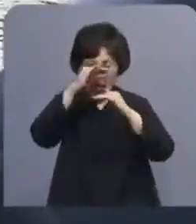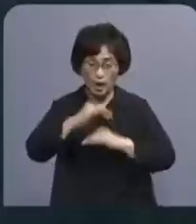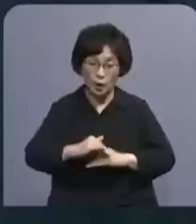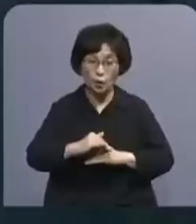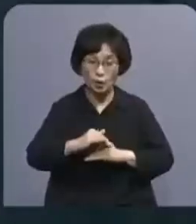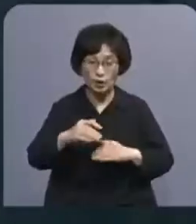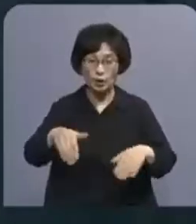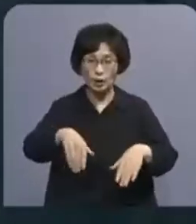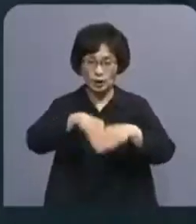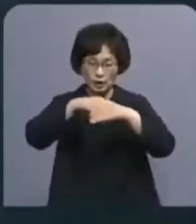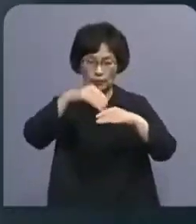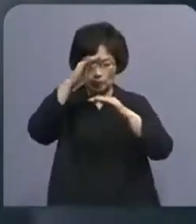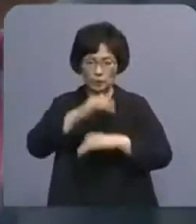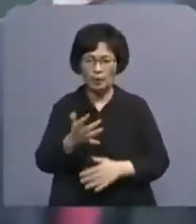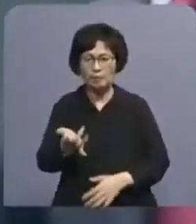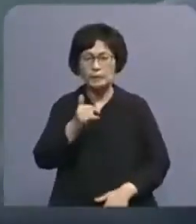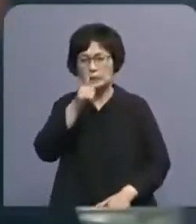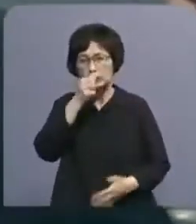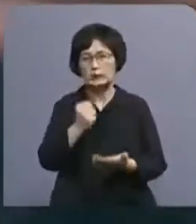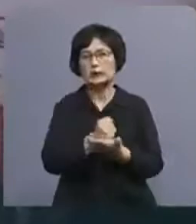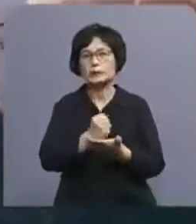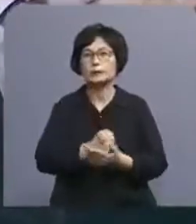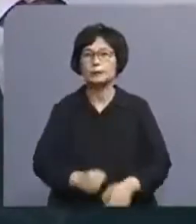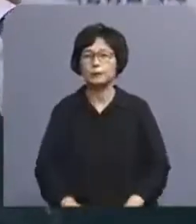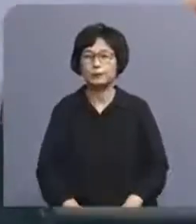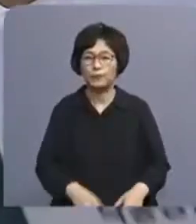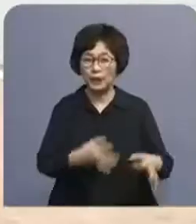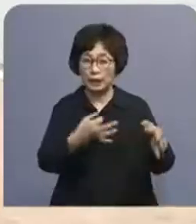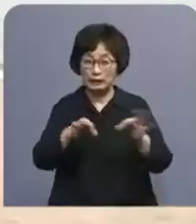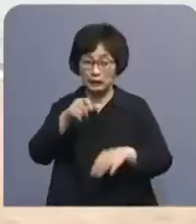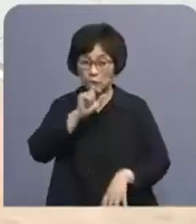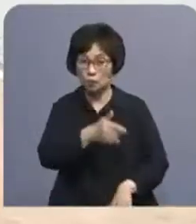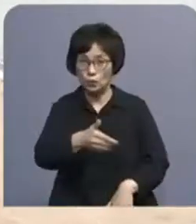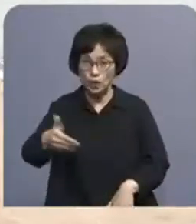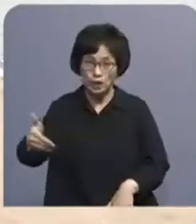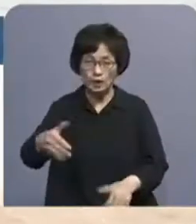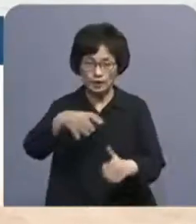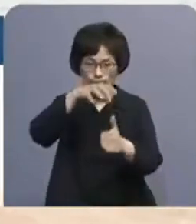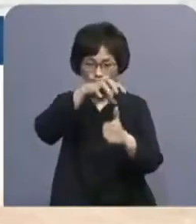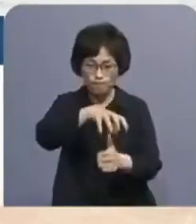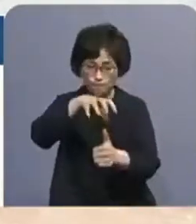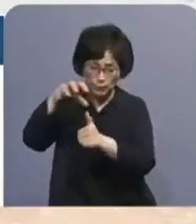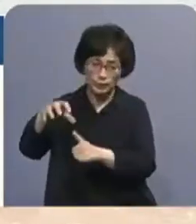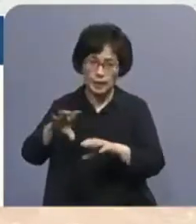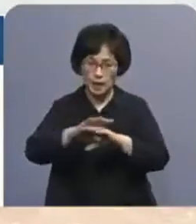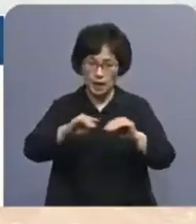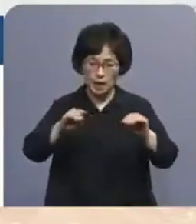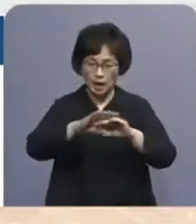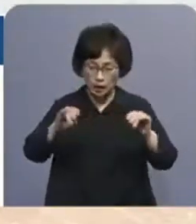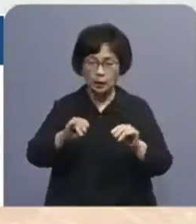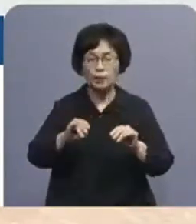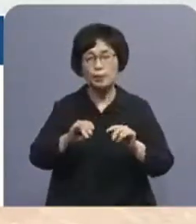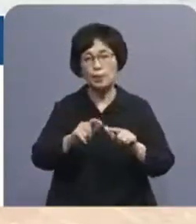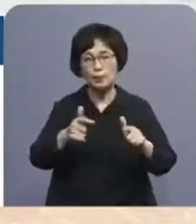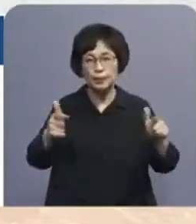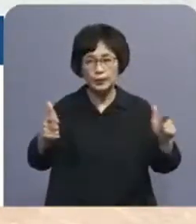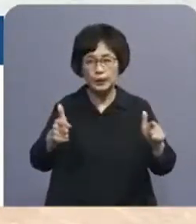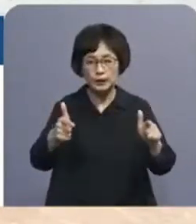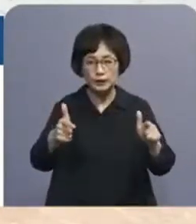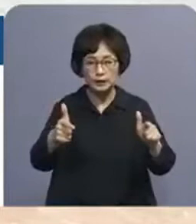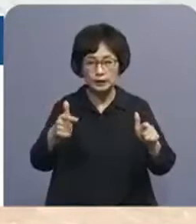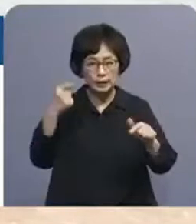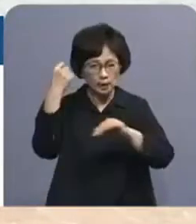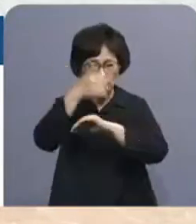빠졌다는 점은 아쉬운 부분입니다 낙동강에 대한 규제 문제 해소 문제 이런 부분들의 방향을